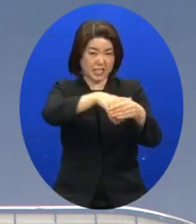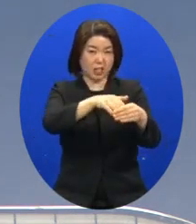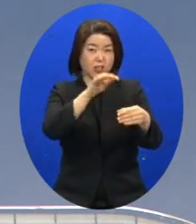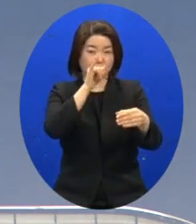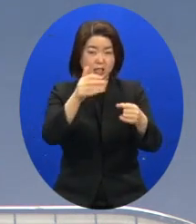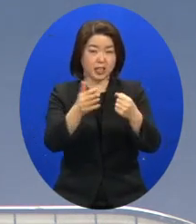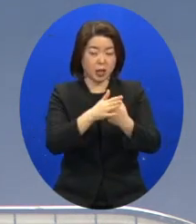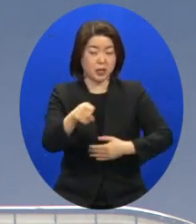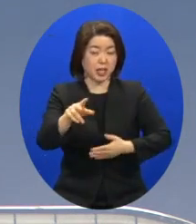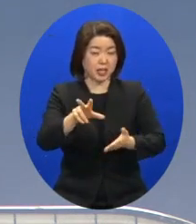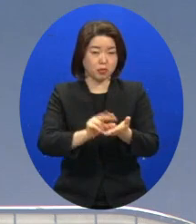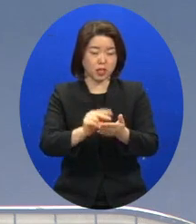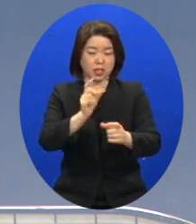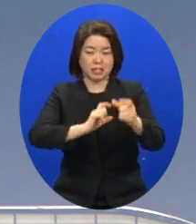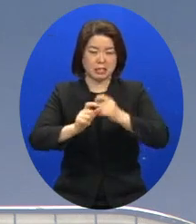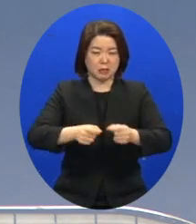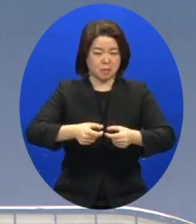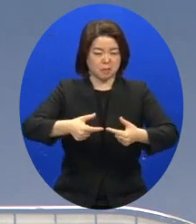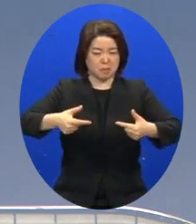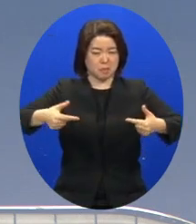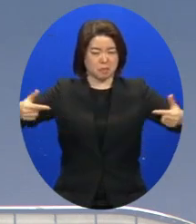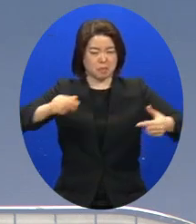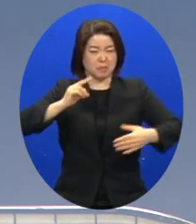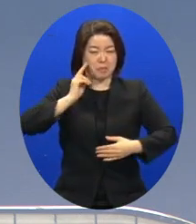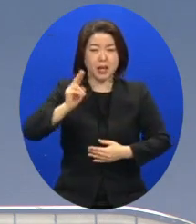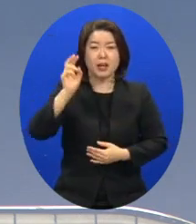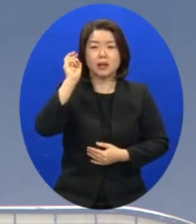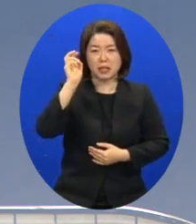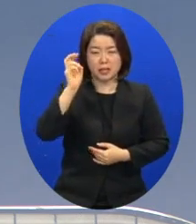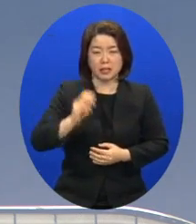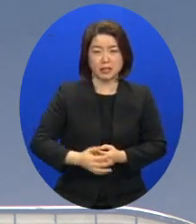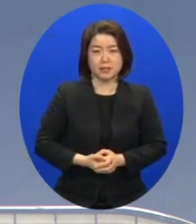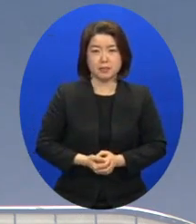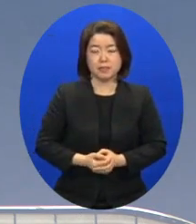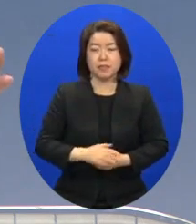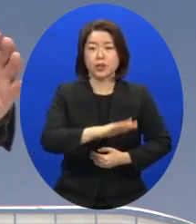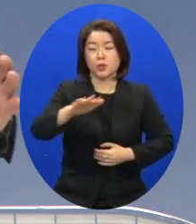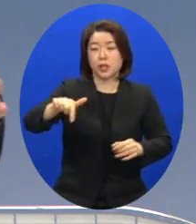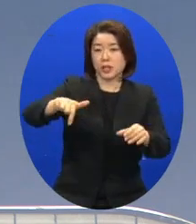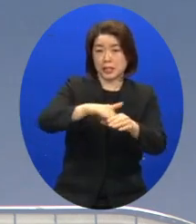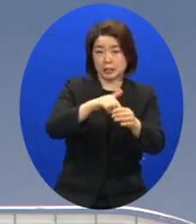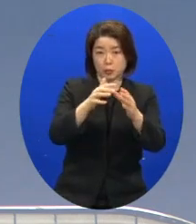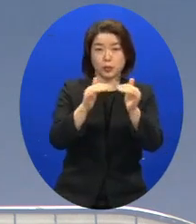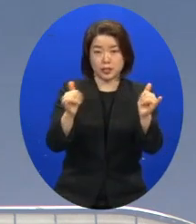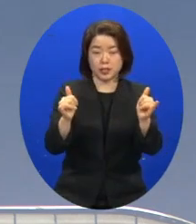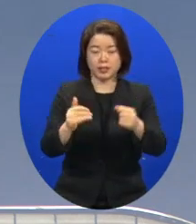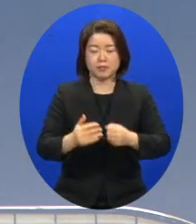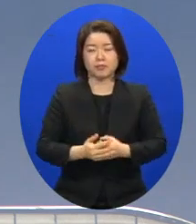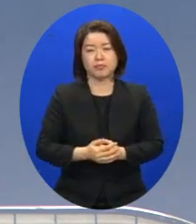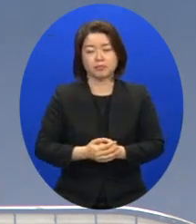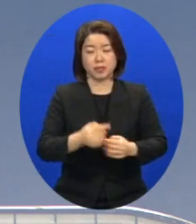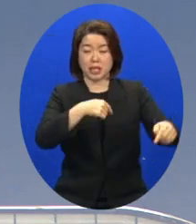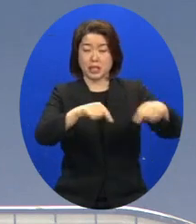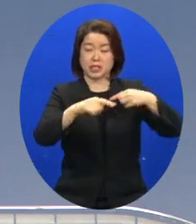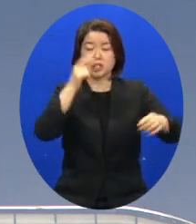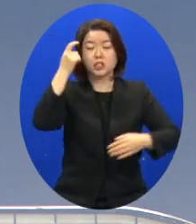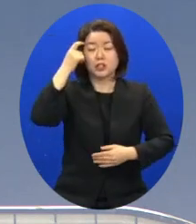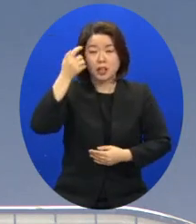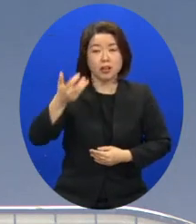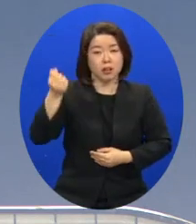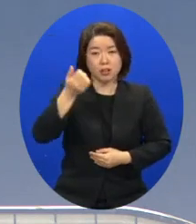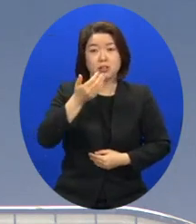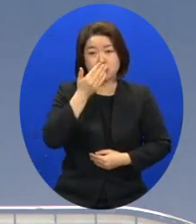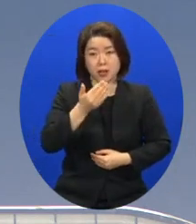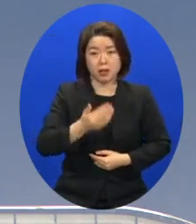점점 더 심해질 가능성이 있습니다 여러분 우리 기독교인들도 정치적인 견해를 가질 수